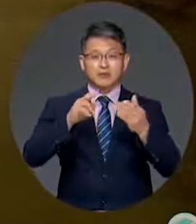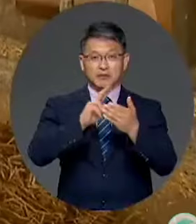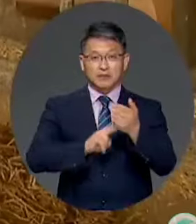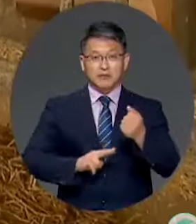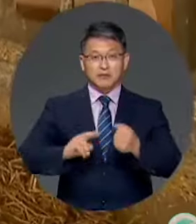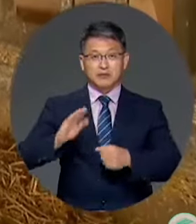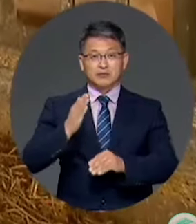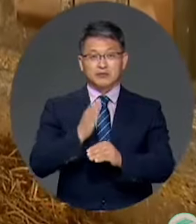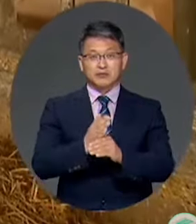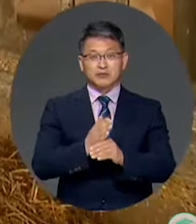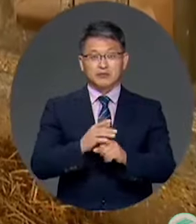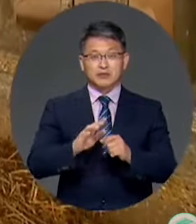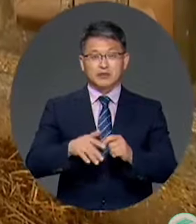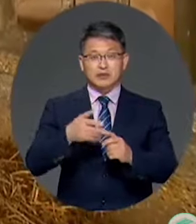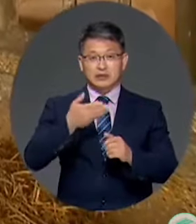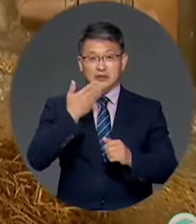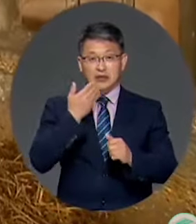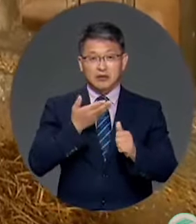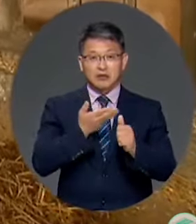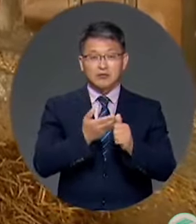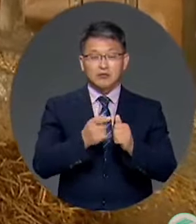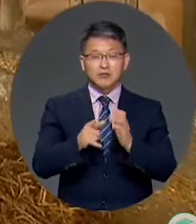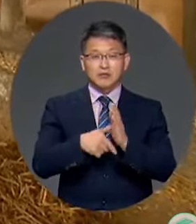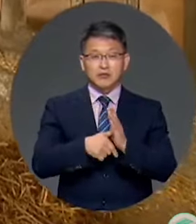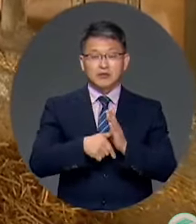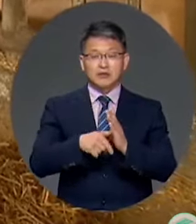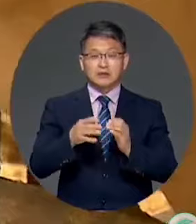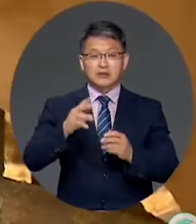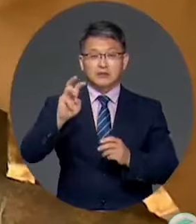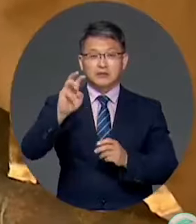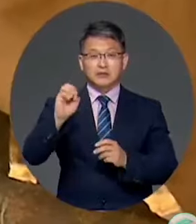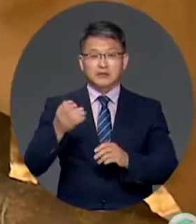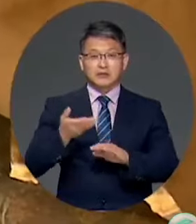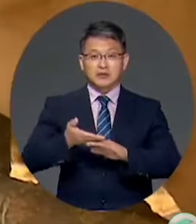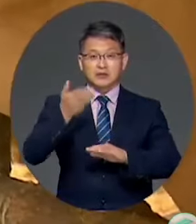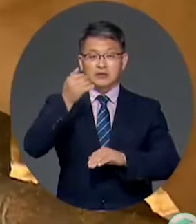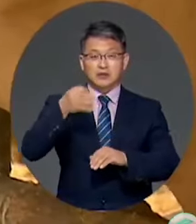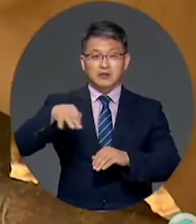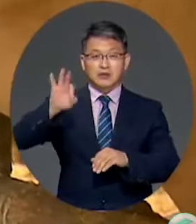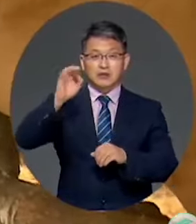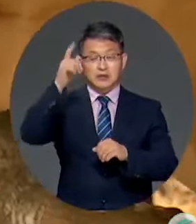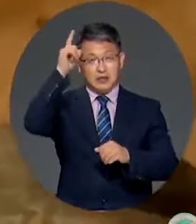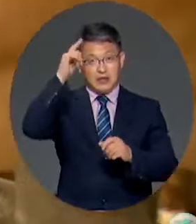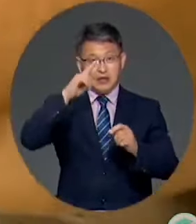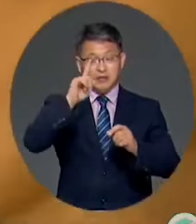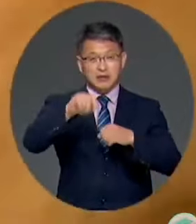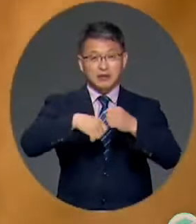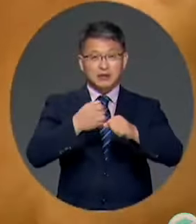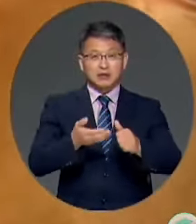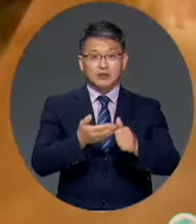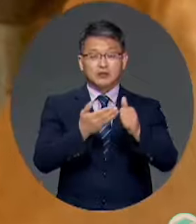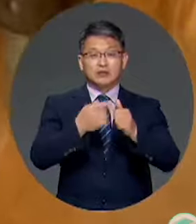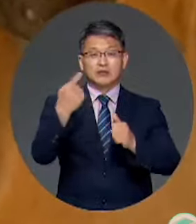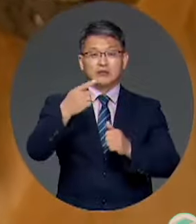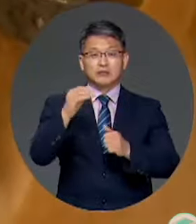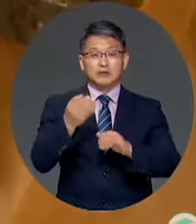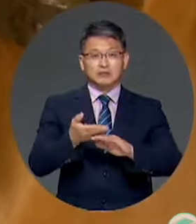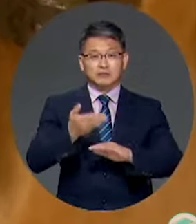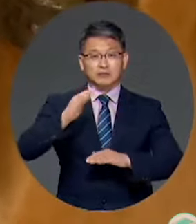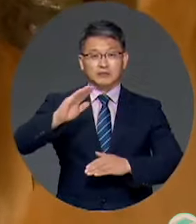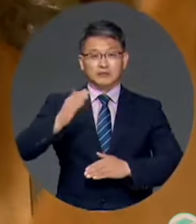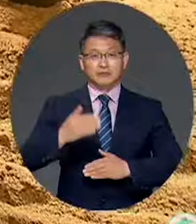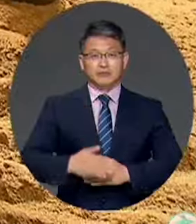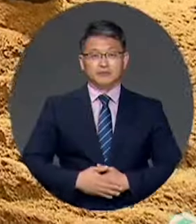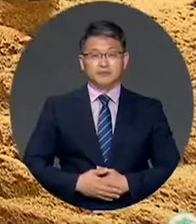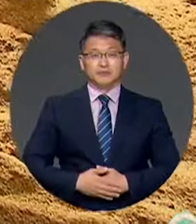떨어졌습니다. 반면 사료 가격은 30% 이상 올라 소 한 마리를 키우는 데 드는 비용은 1,000만 원이 훌쩍